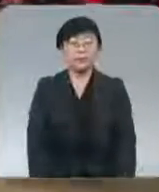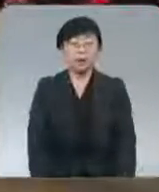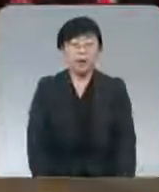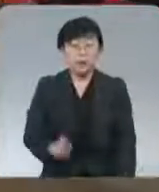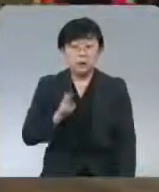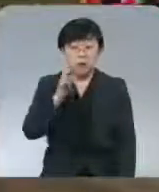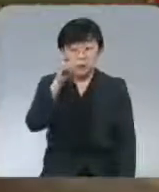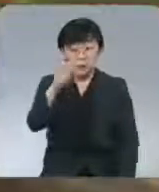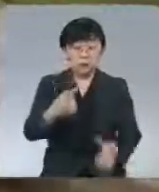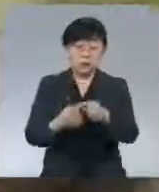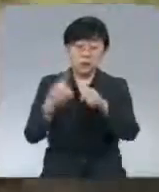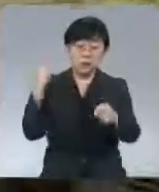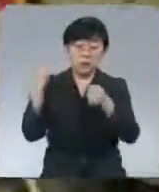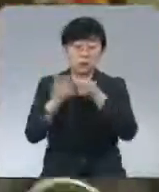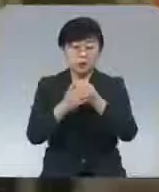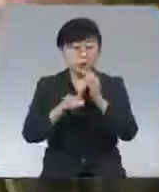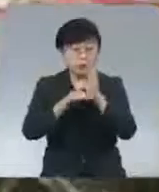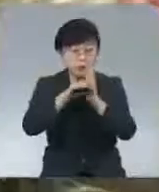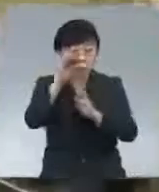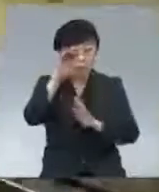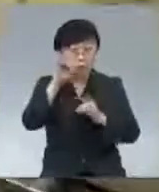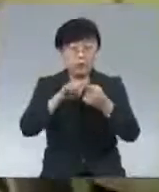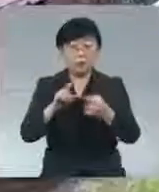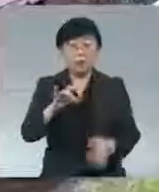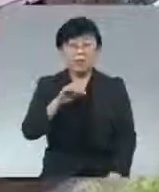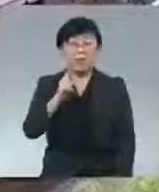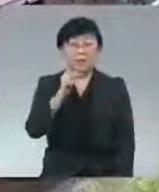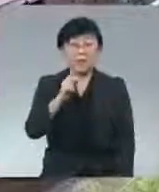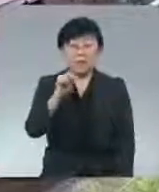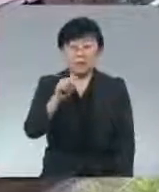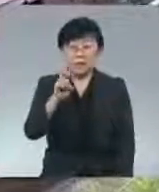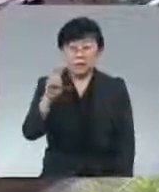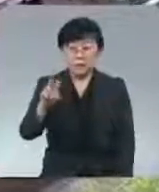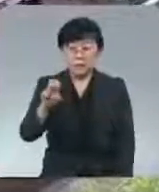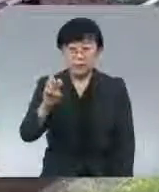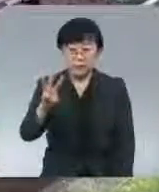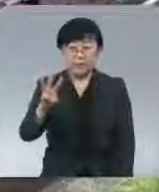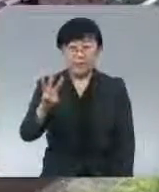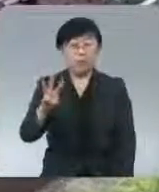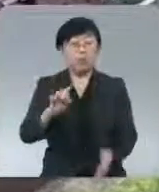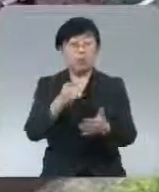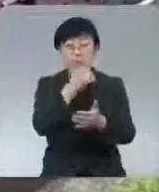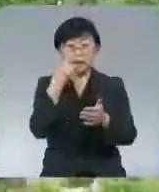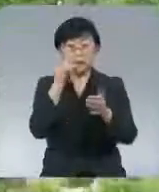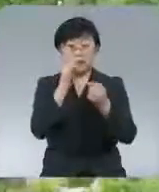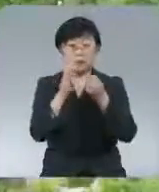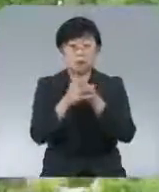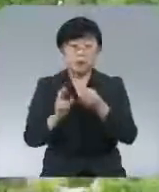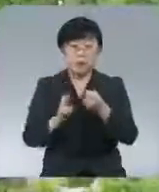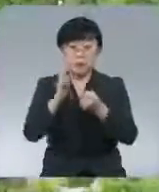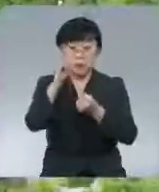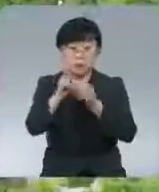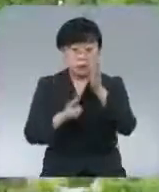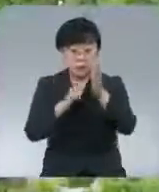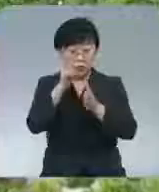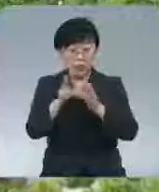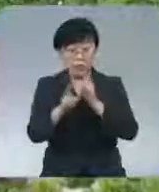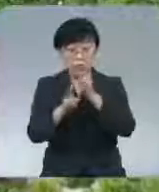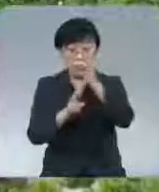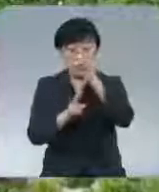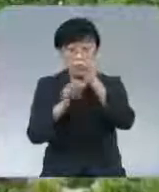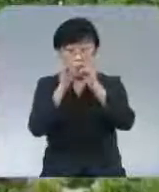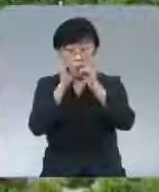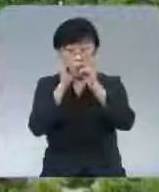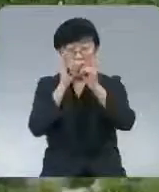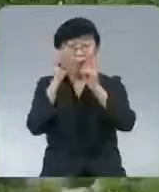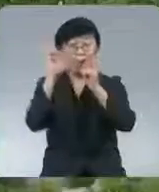Khi đó nước này để ngỏ khả năng sẽ bố trí đơn vị này trên toàn quốc tên lửa mà miền Bắc võng được xác định là tên lửa KN